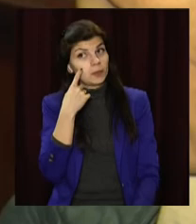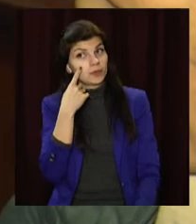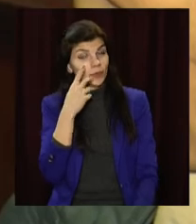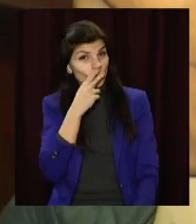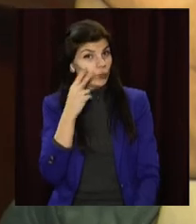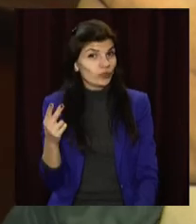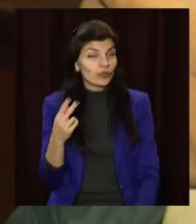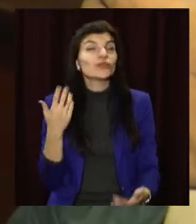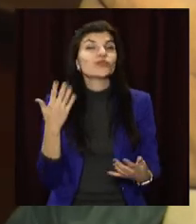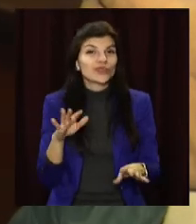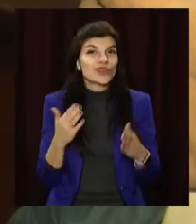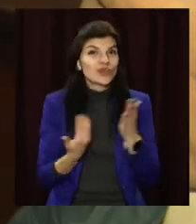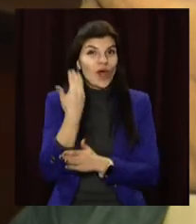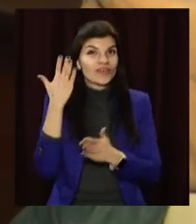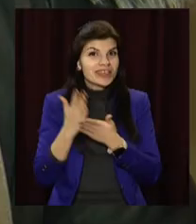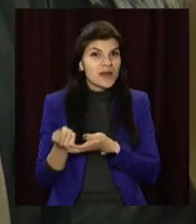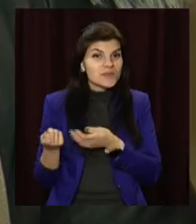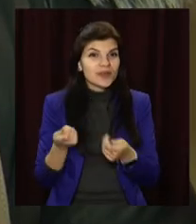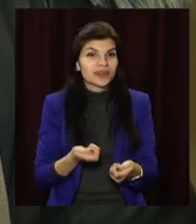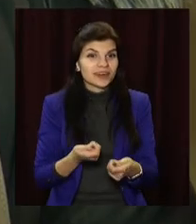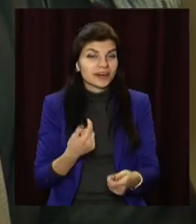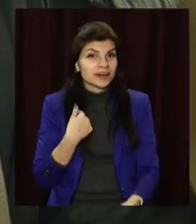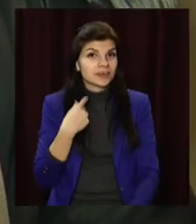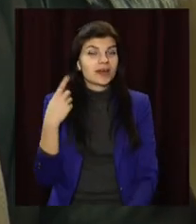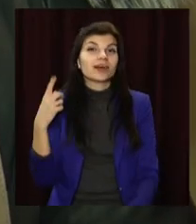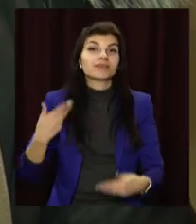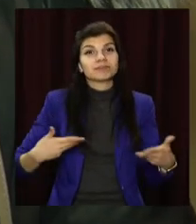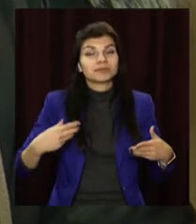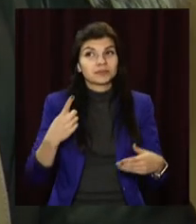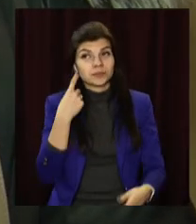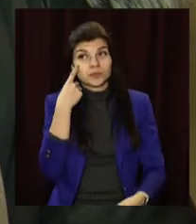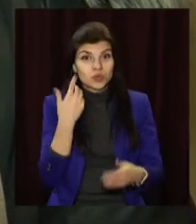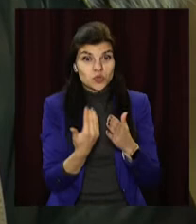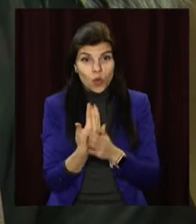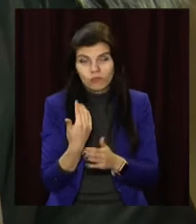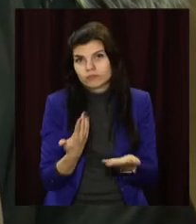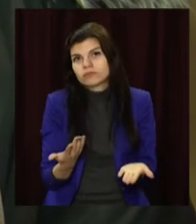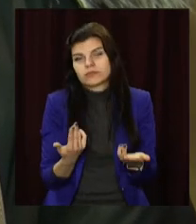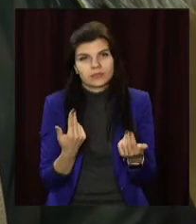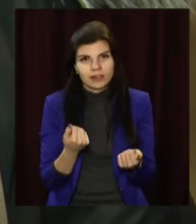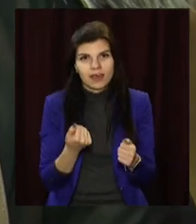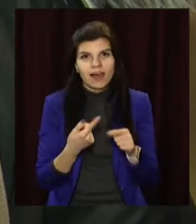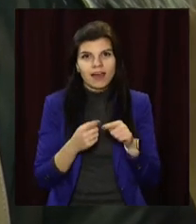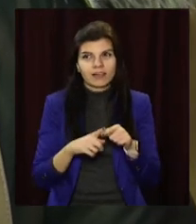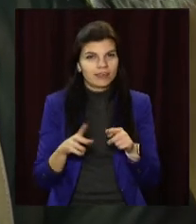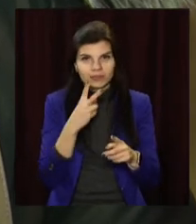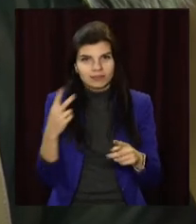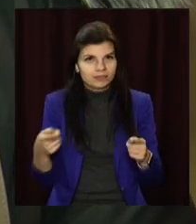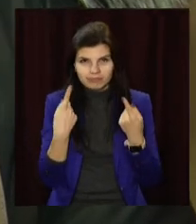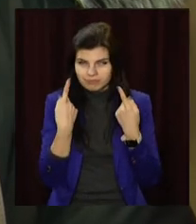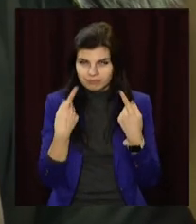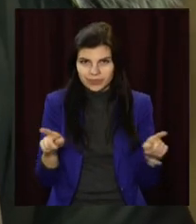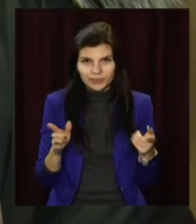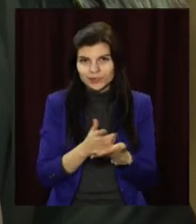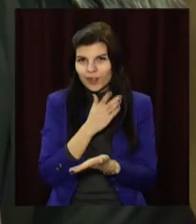вже встигла побачити нову апаратуру. Візуально пройшла, побачила новий рентген, то, звісно ж, апаратура відрізняється від